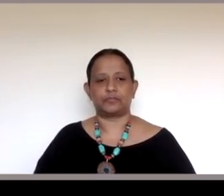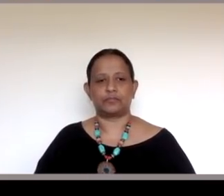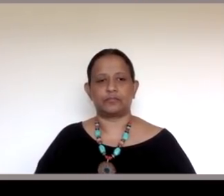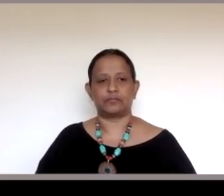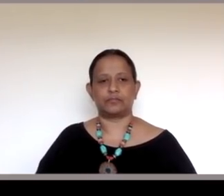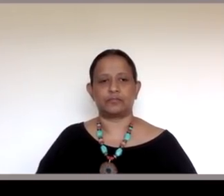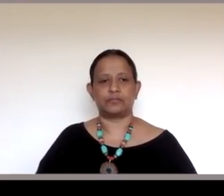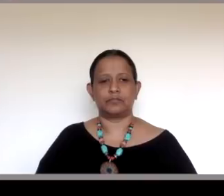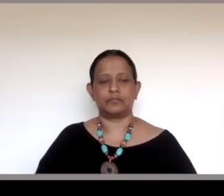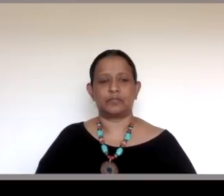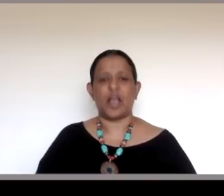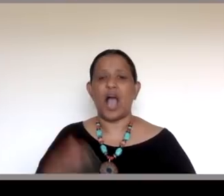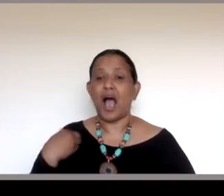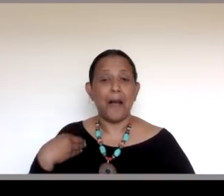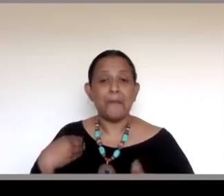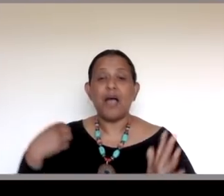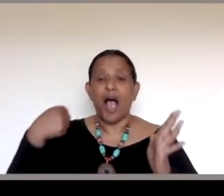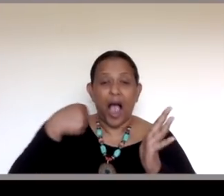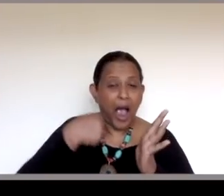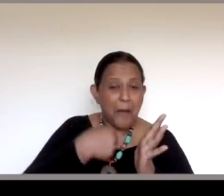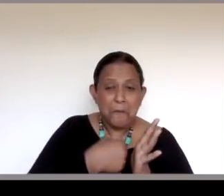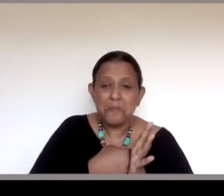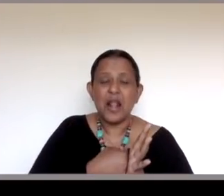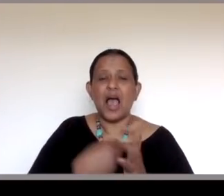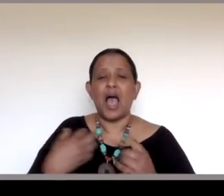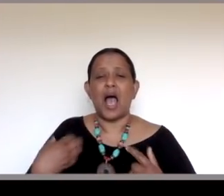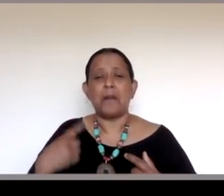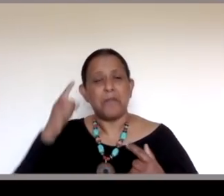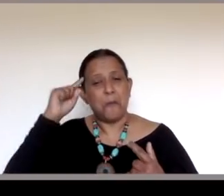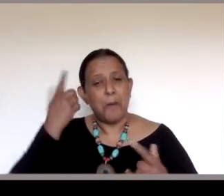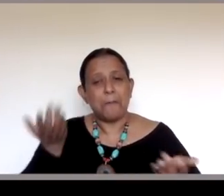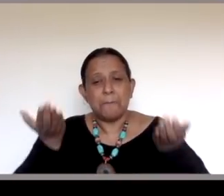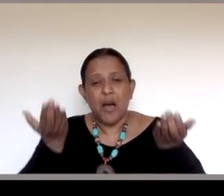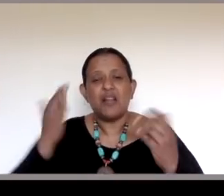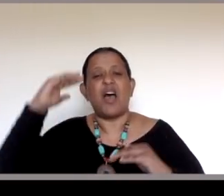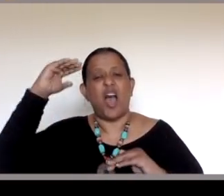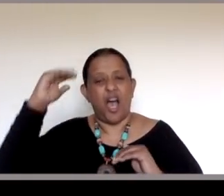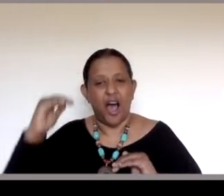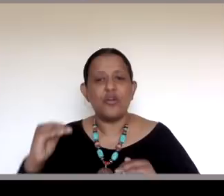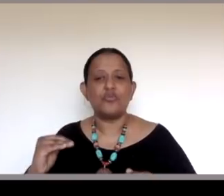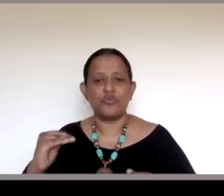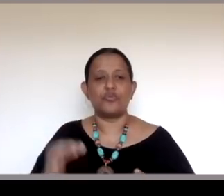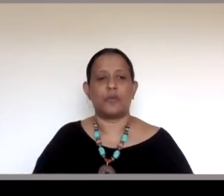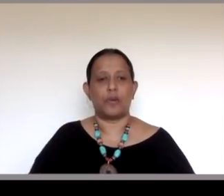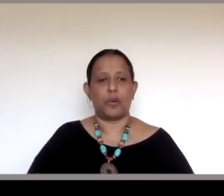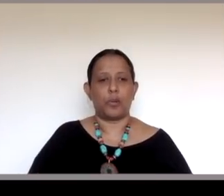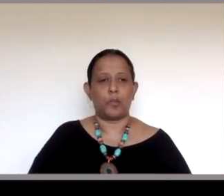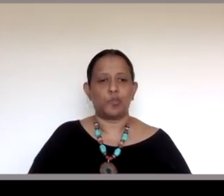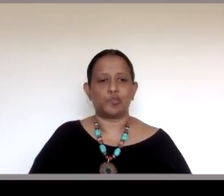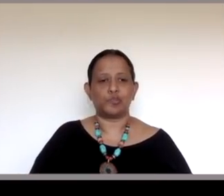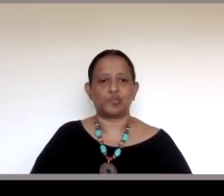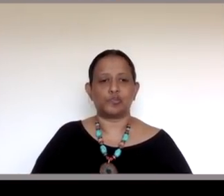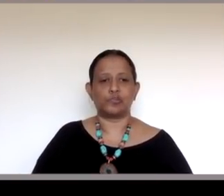நவுனத். எல்லாம் நன்மையா இரா விட்டாலும் ஏகேன்னு ஒபட ஹரி ரக்கியாவக் நத. உங்களுக்கு ஒரு நல்ல தொழில் இல்லா விட்டாலும் ஒபே விவாஹே